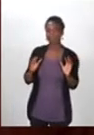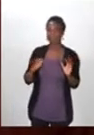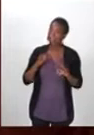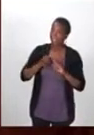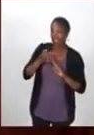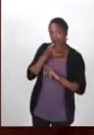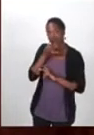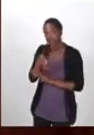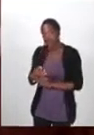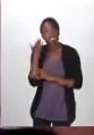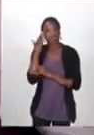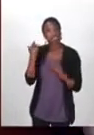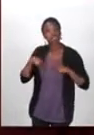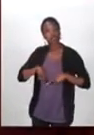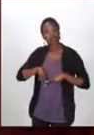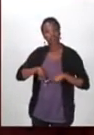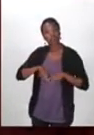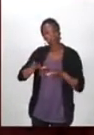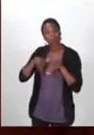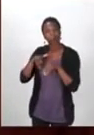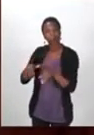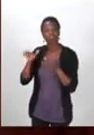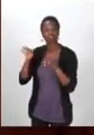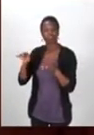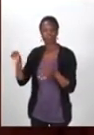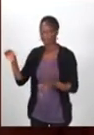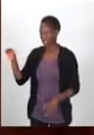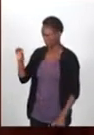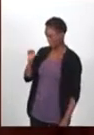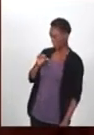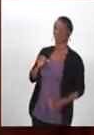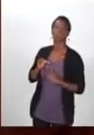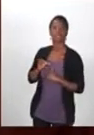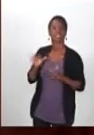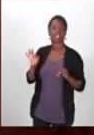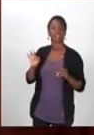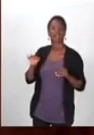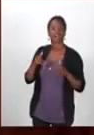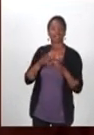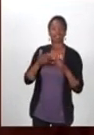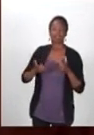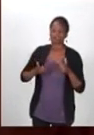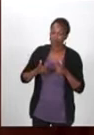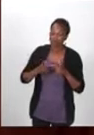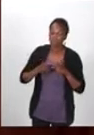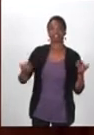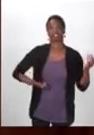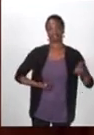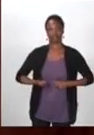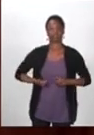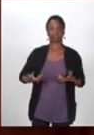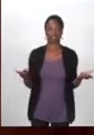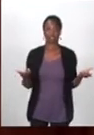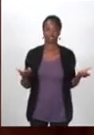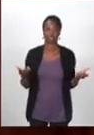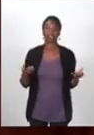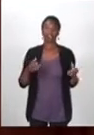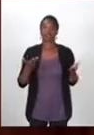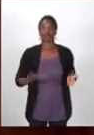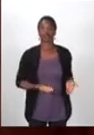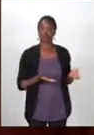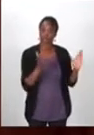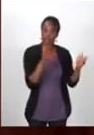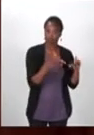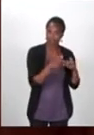gouvernement persiste dans sa politique d'austérité envers les services publics, aujourd'hui c'est l'hôpital public qui est au bord du précipice, demain ce seront